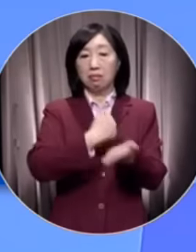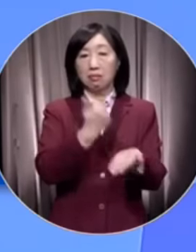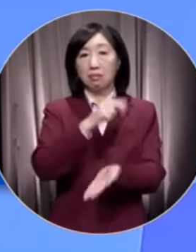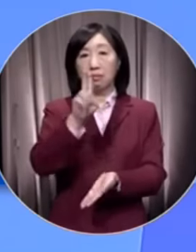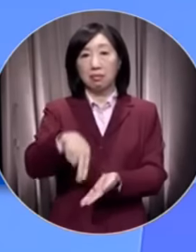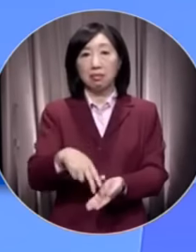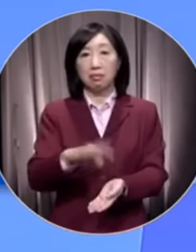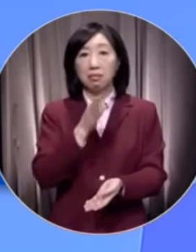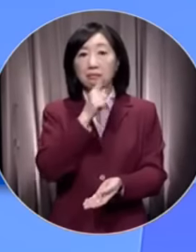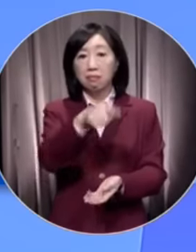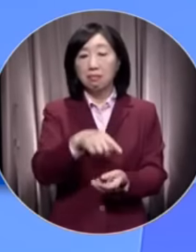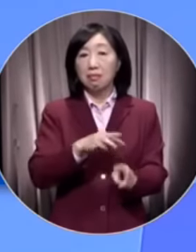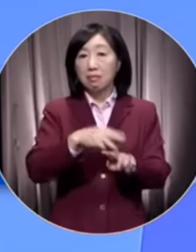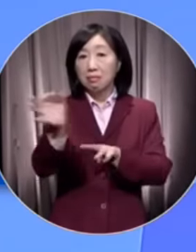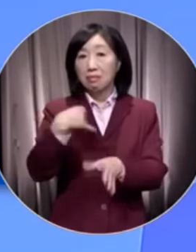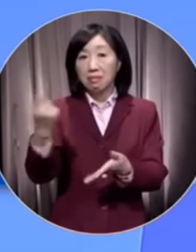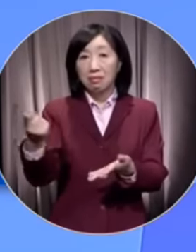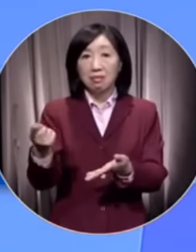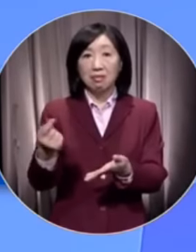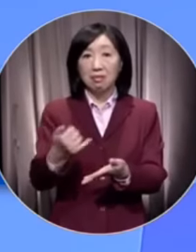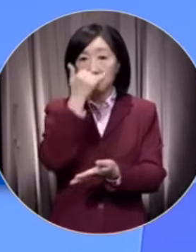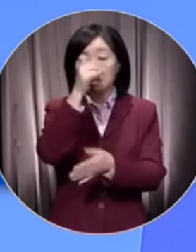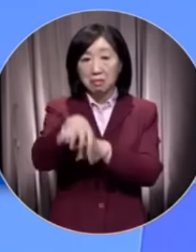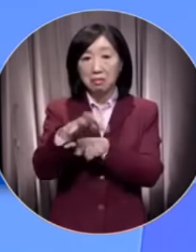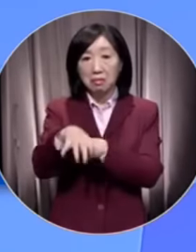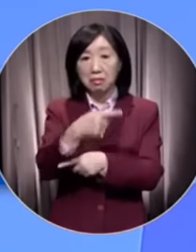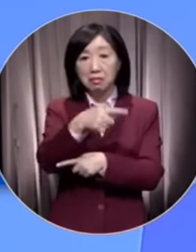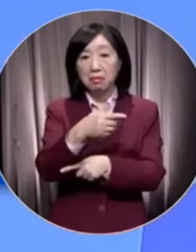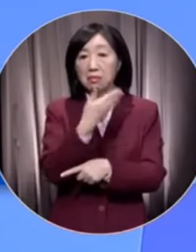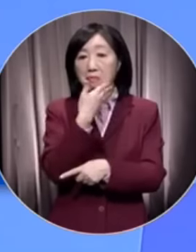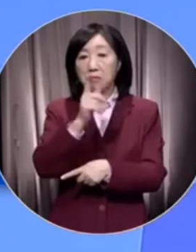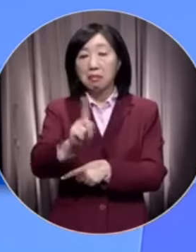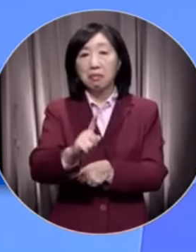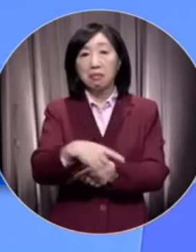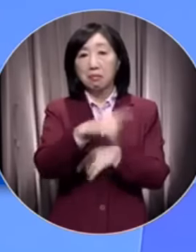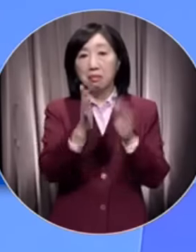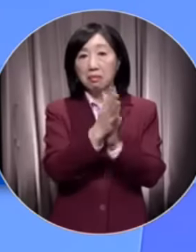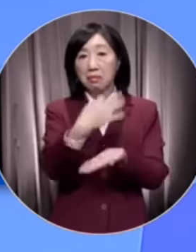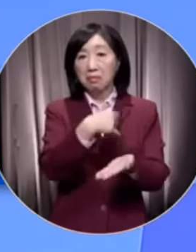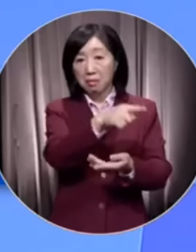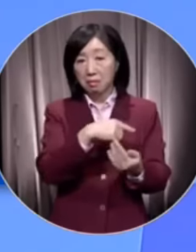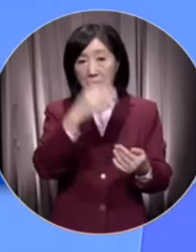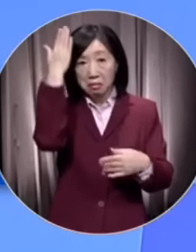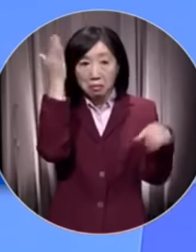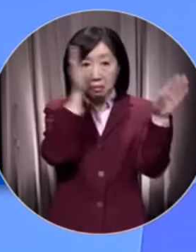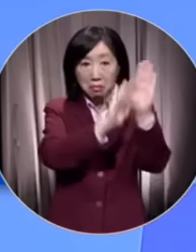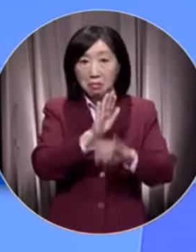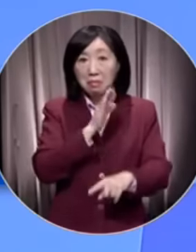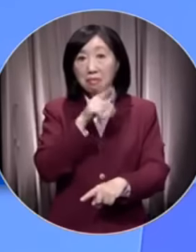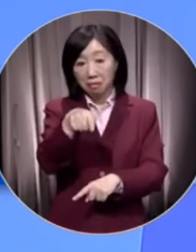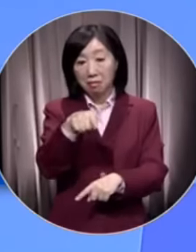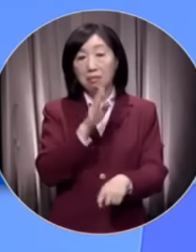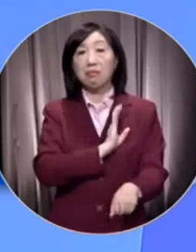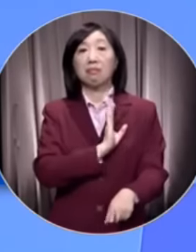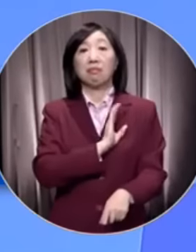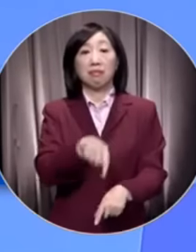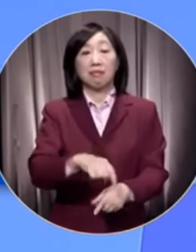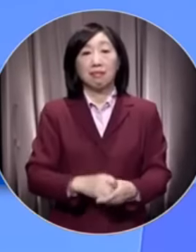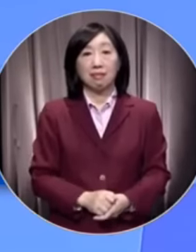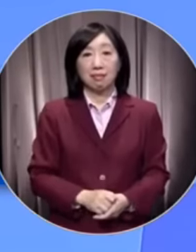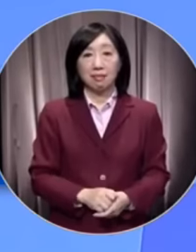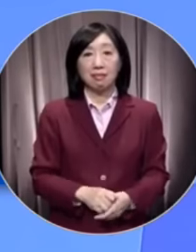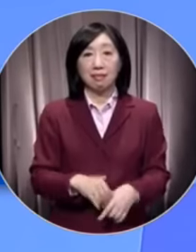到底出卖了猪农，出卖了国人什么样的利益？这个不是黑箱，什么是黑箱？各位好朋